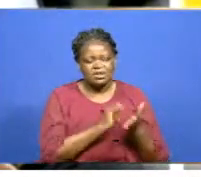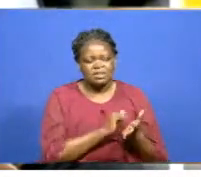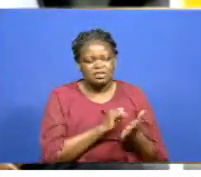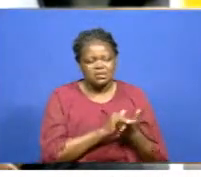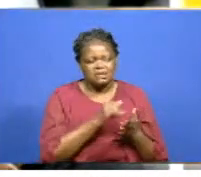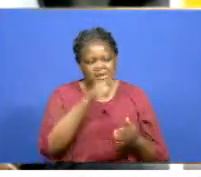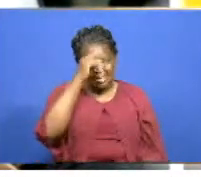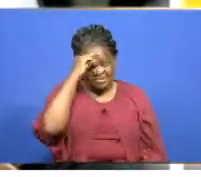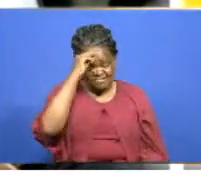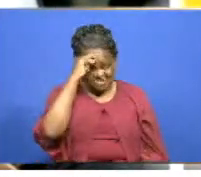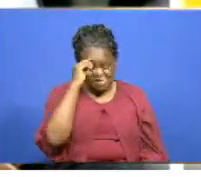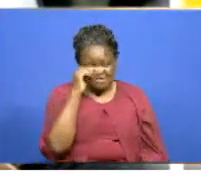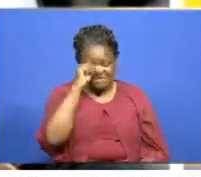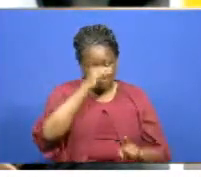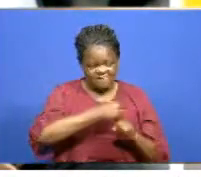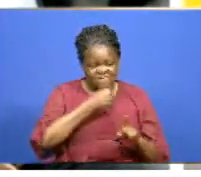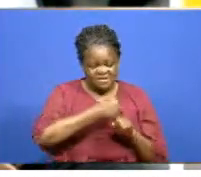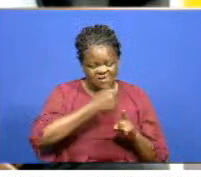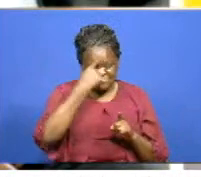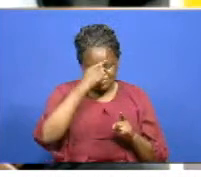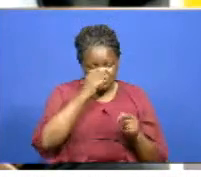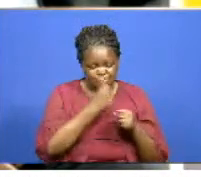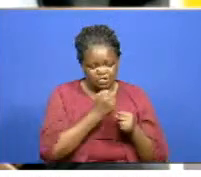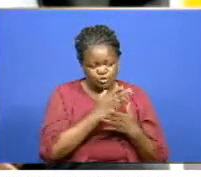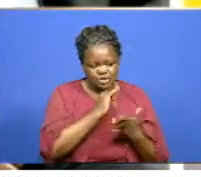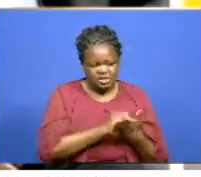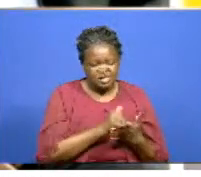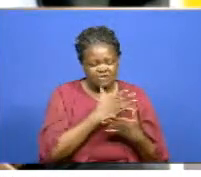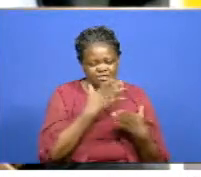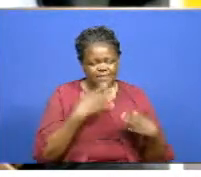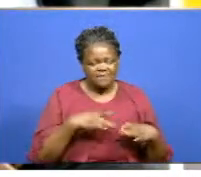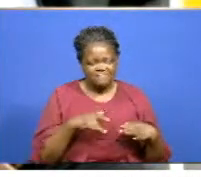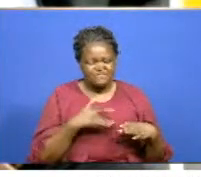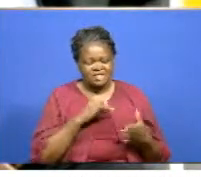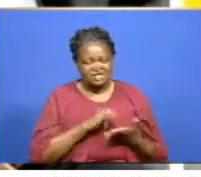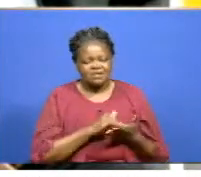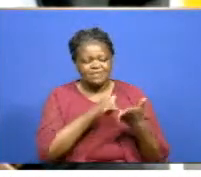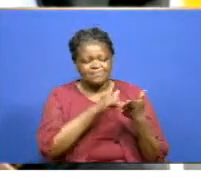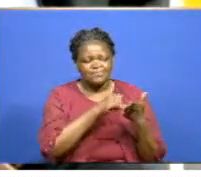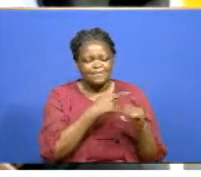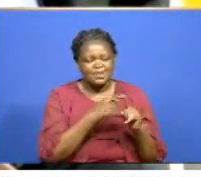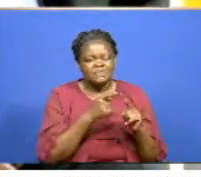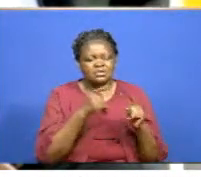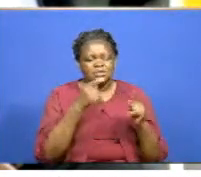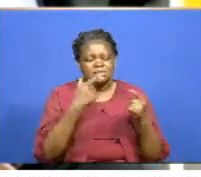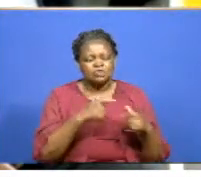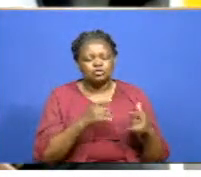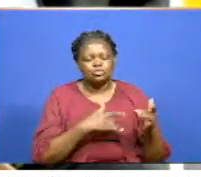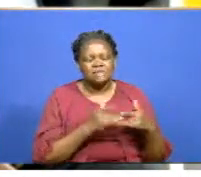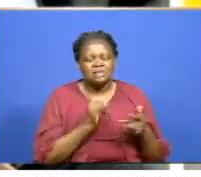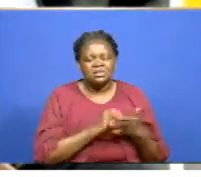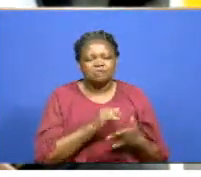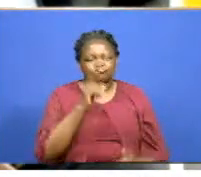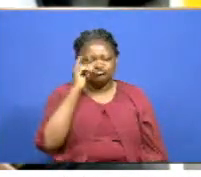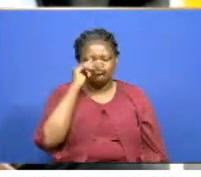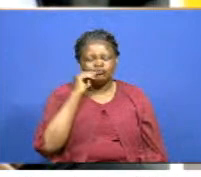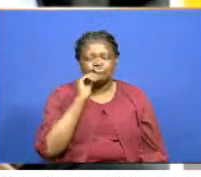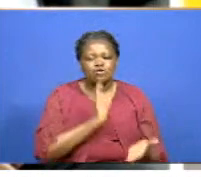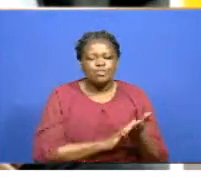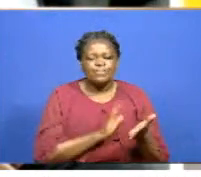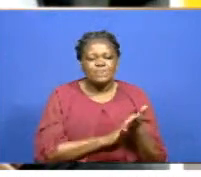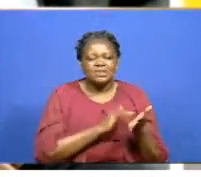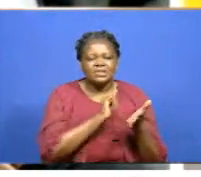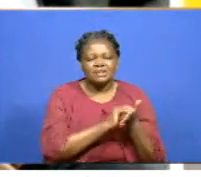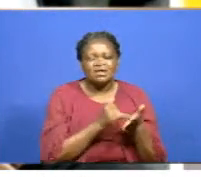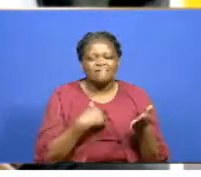serikali imekuwa ikipigania sana kuhakikisha kwamba kila mmoja anahisi amehusishwa, lakini tuangalie pwani ni kwamba kuna hilo pendekezo ya kwamba